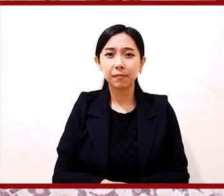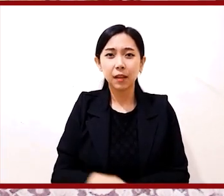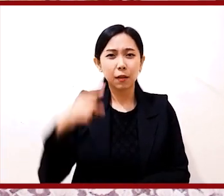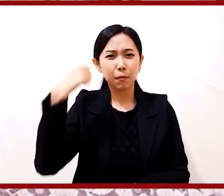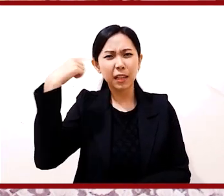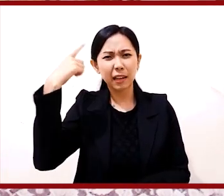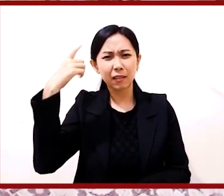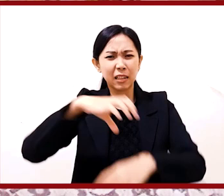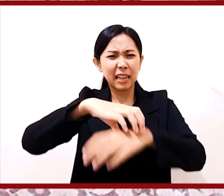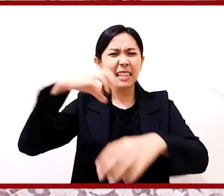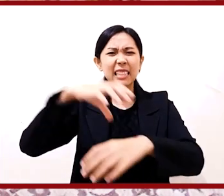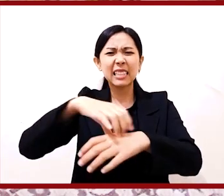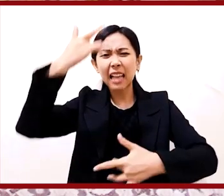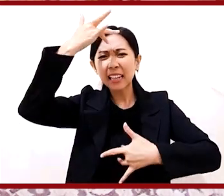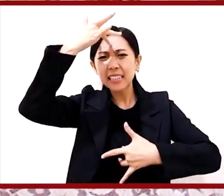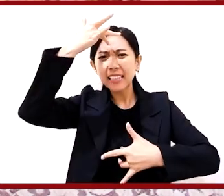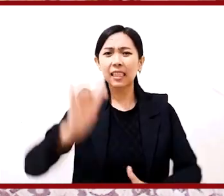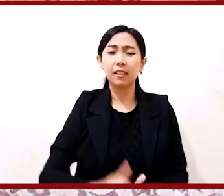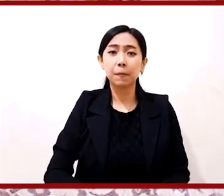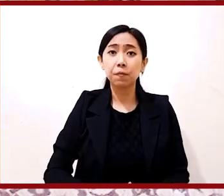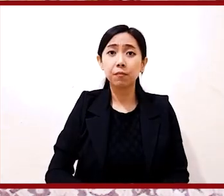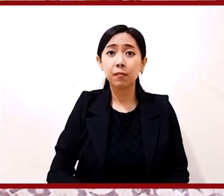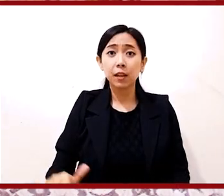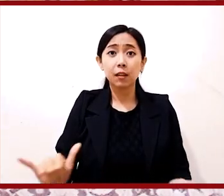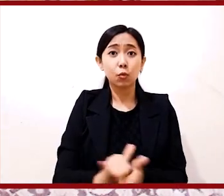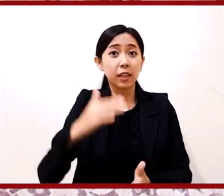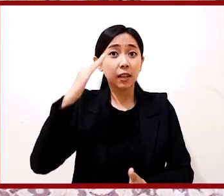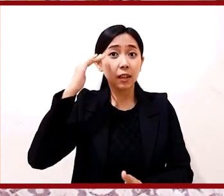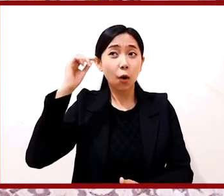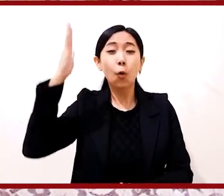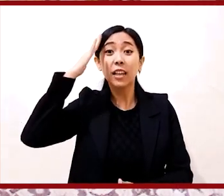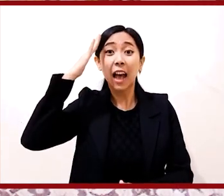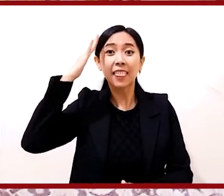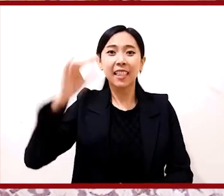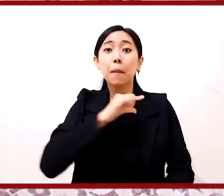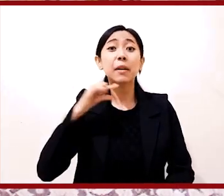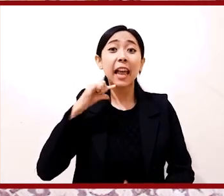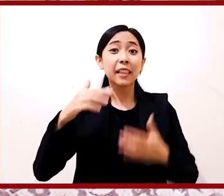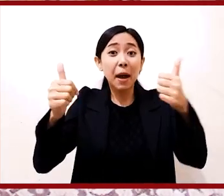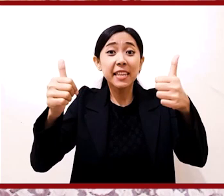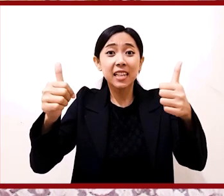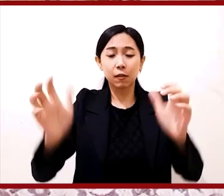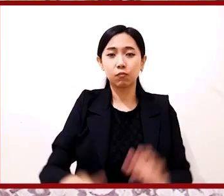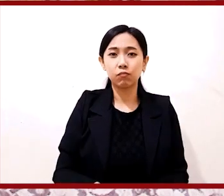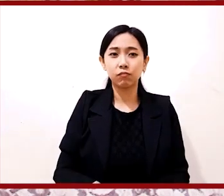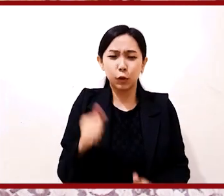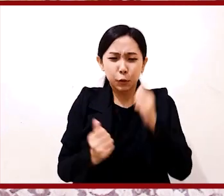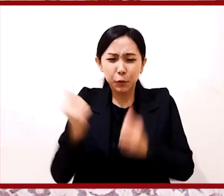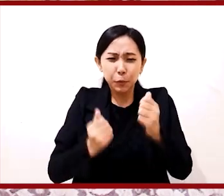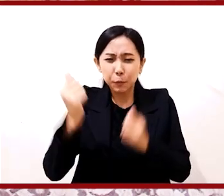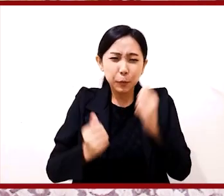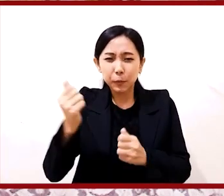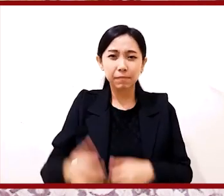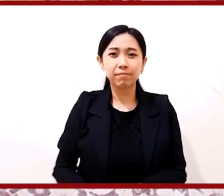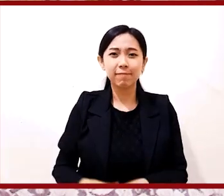yang bingung karena anjing kesayangannya sakit. Ia ingat kalau ia punya pendeta yang baik hati. Maka dengan segera anak